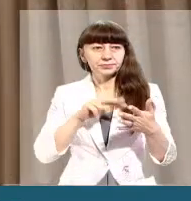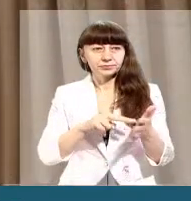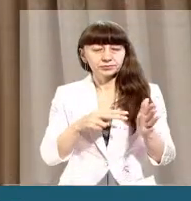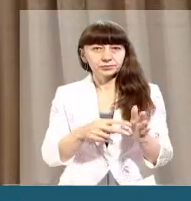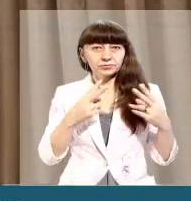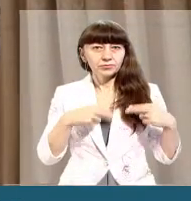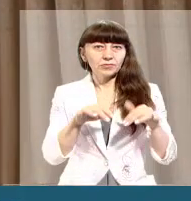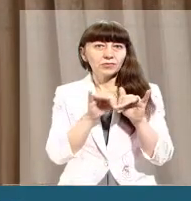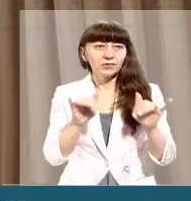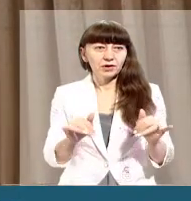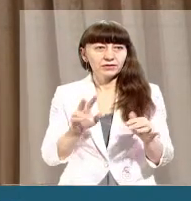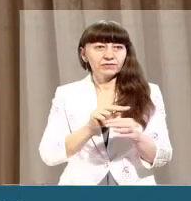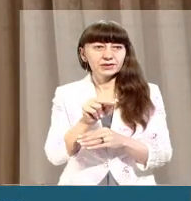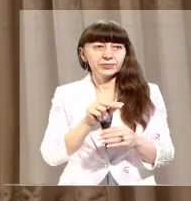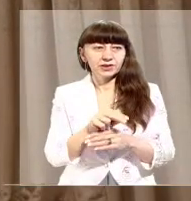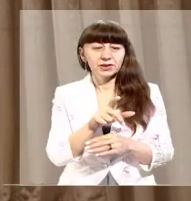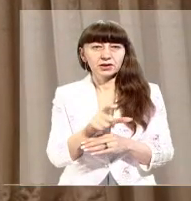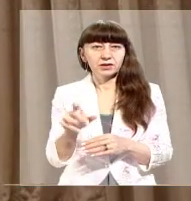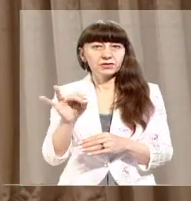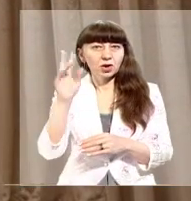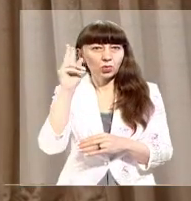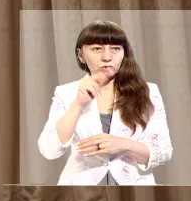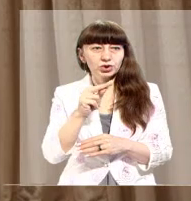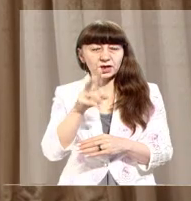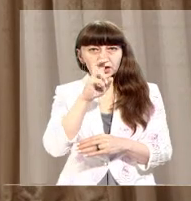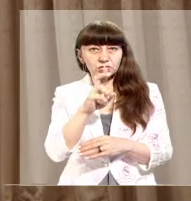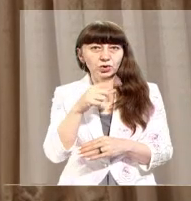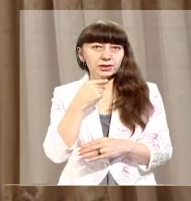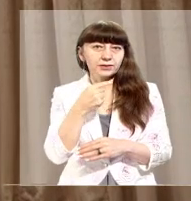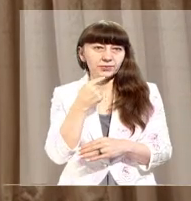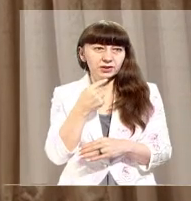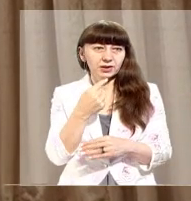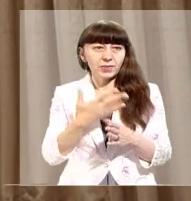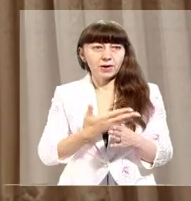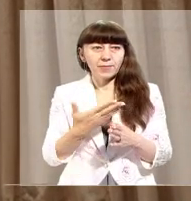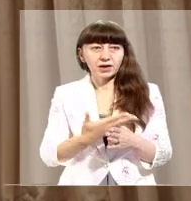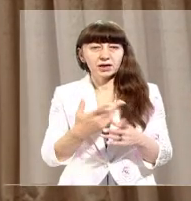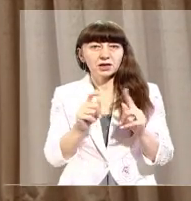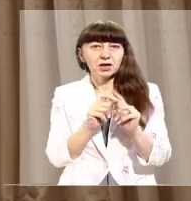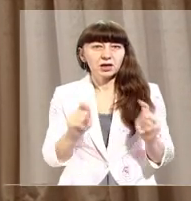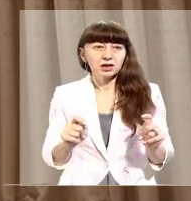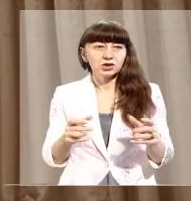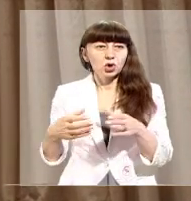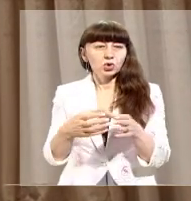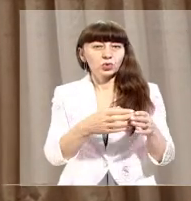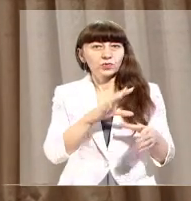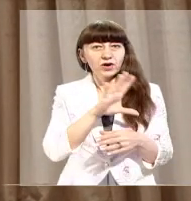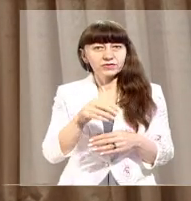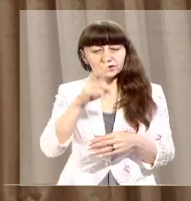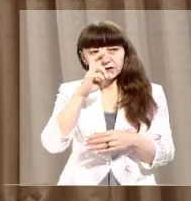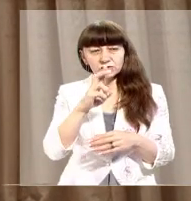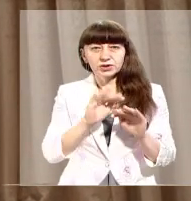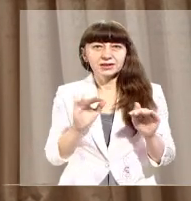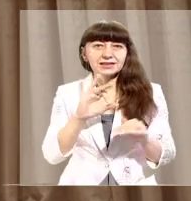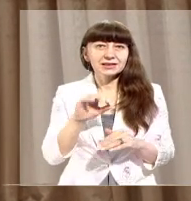по увеличению контингента воспитанников и обучающихся на государственном языке позволяет открытию групп во всех государственных